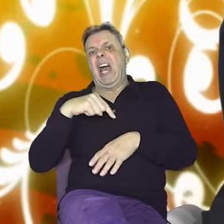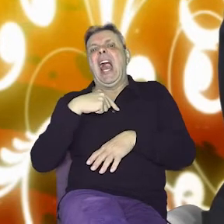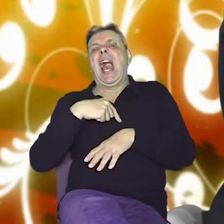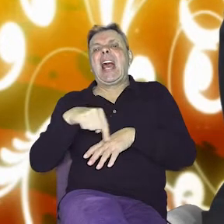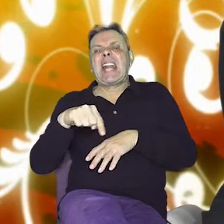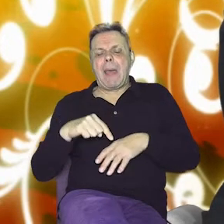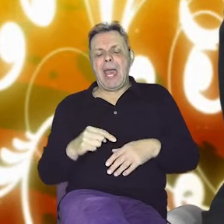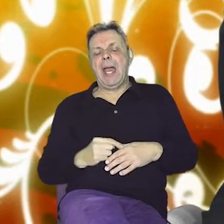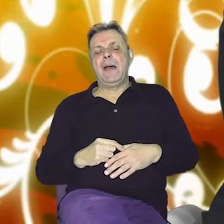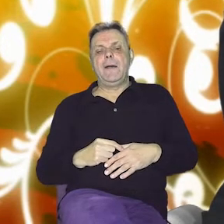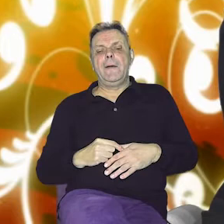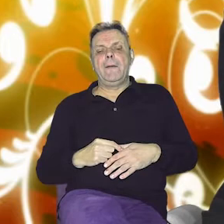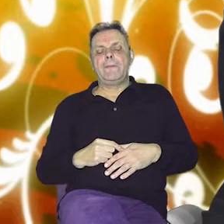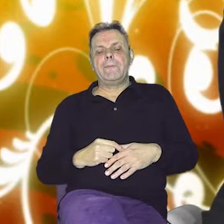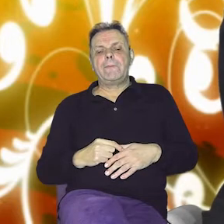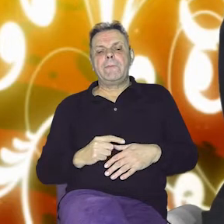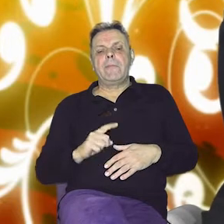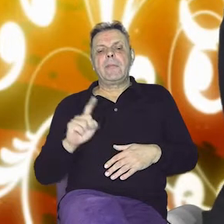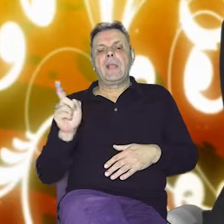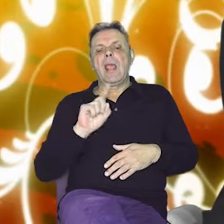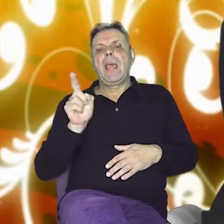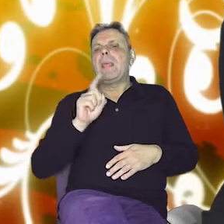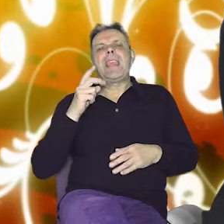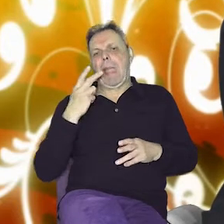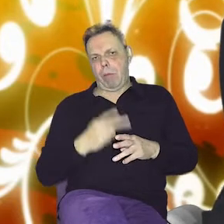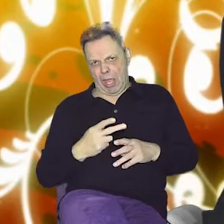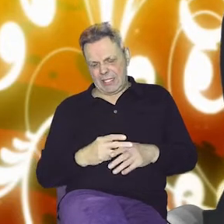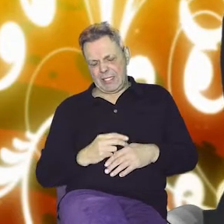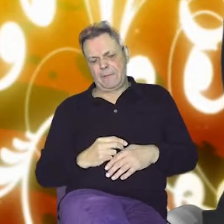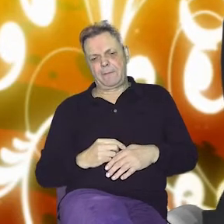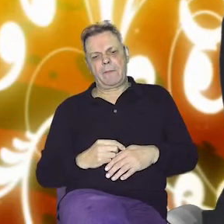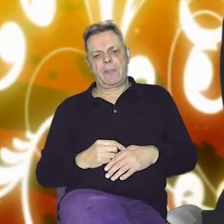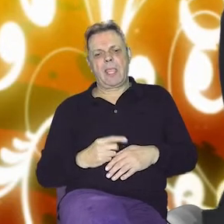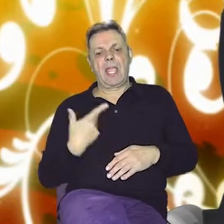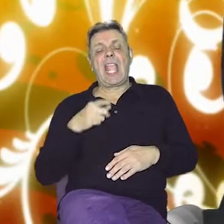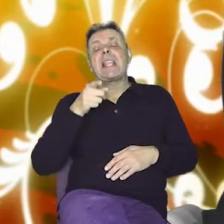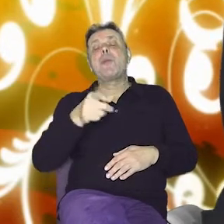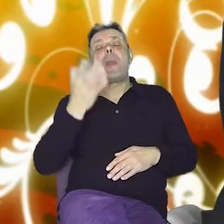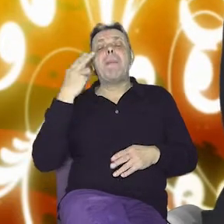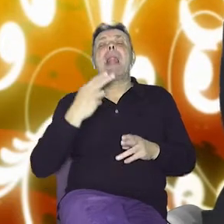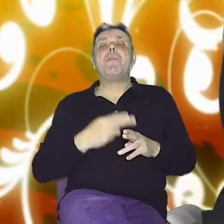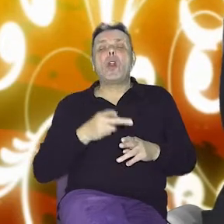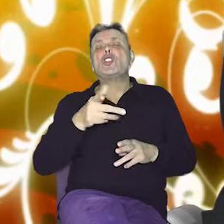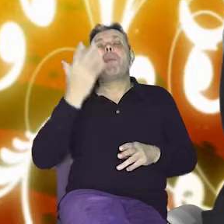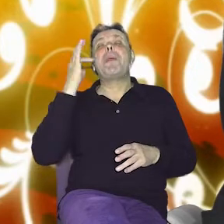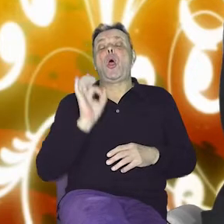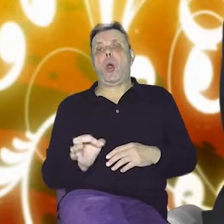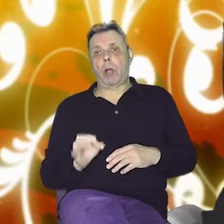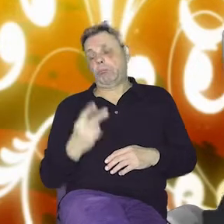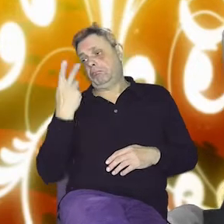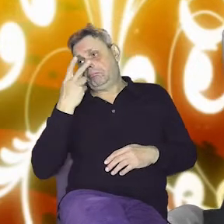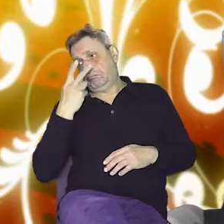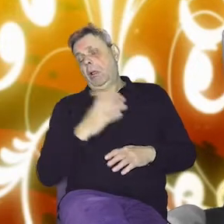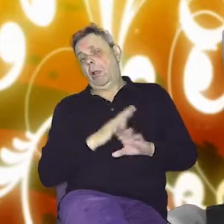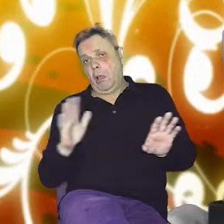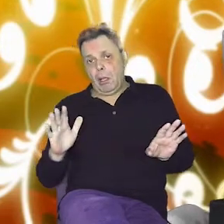nažalost, kronična rana, nažalost, nije bolest. E, kad bi ona bila bolest, bilo bi to fantastično. Jer